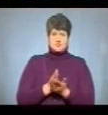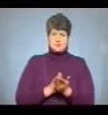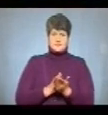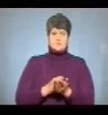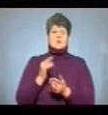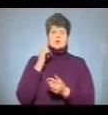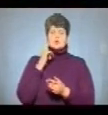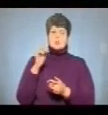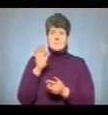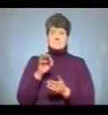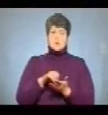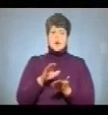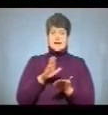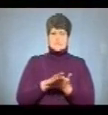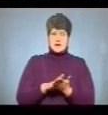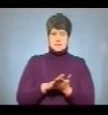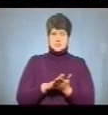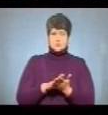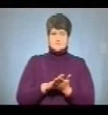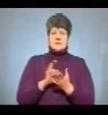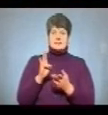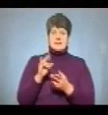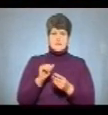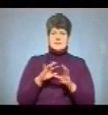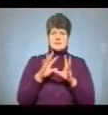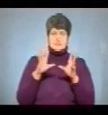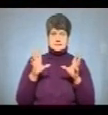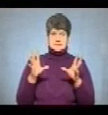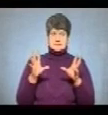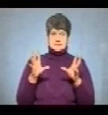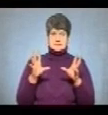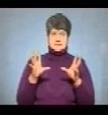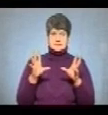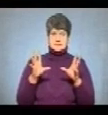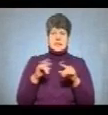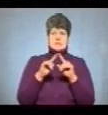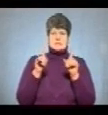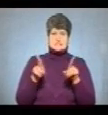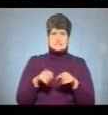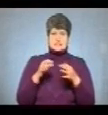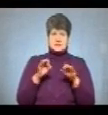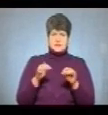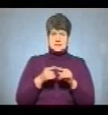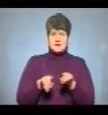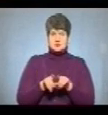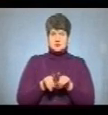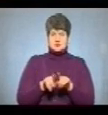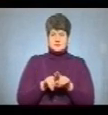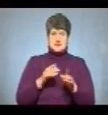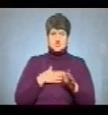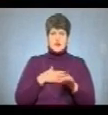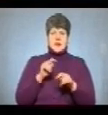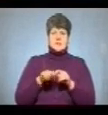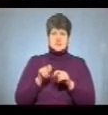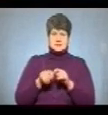Чула про реєстрацію на сертифікацію. Це щось подібне нашій атестації,